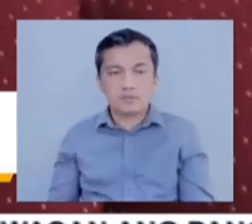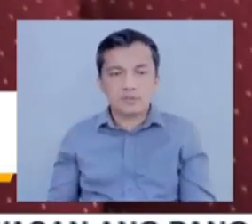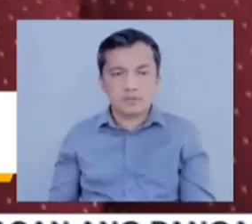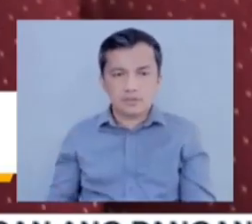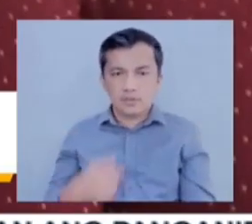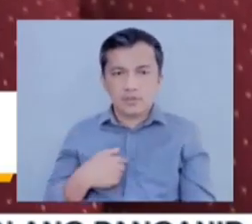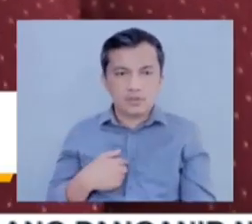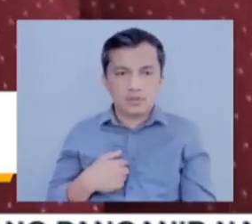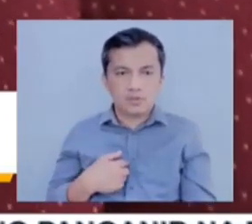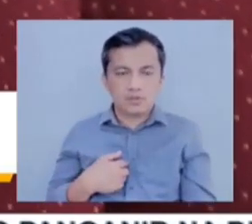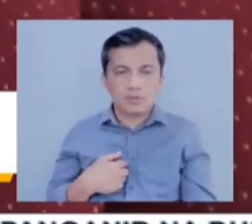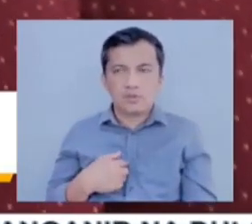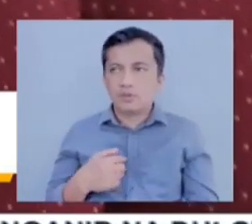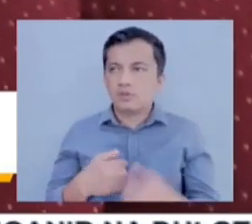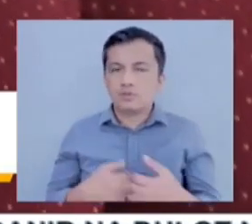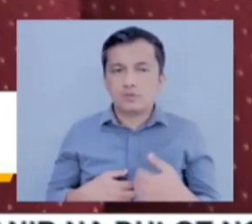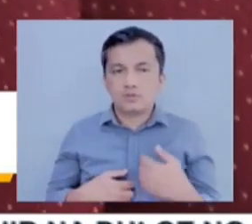call